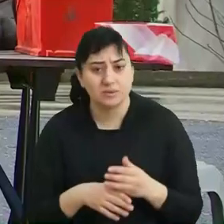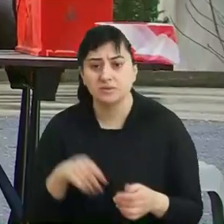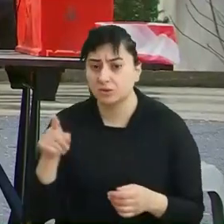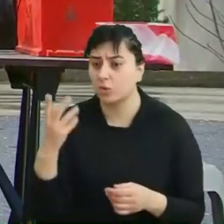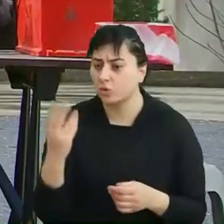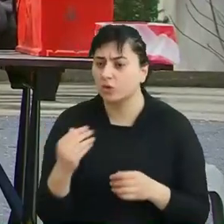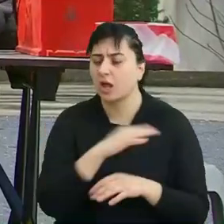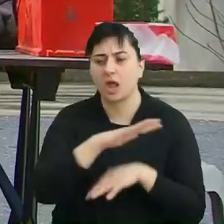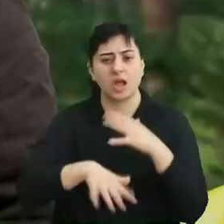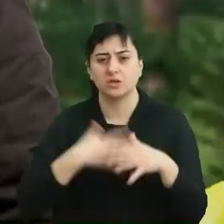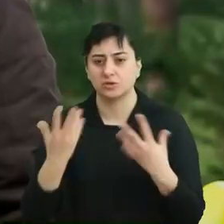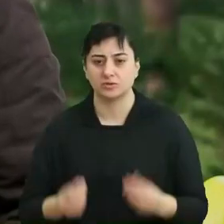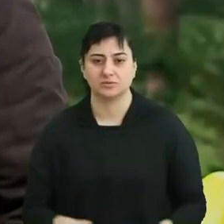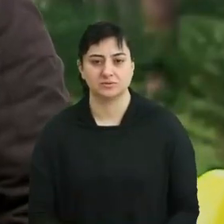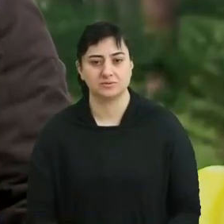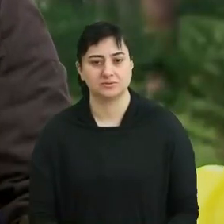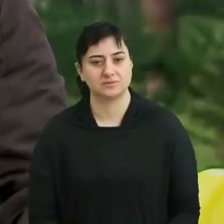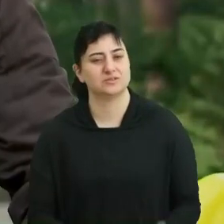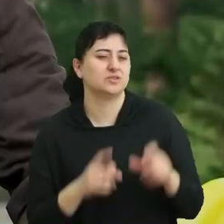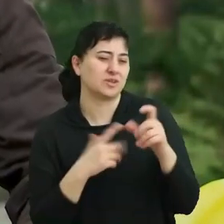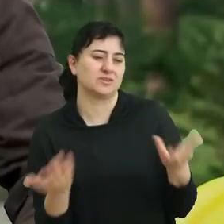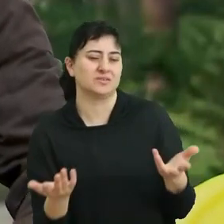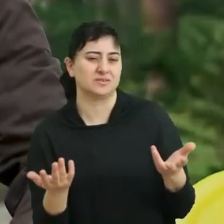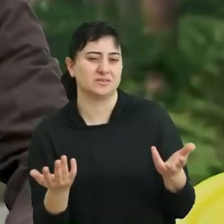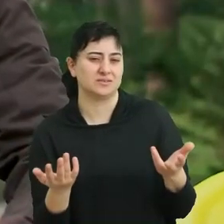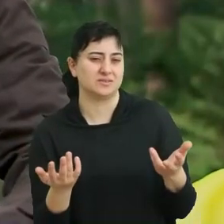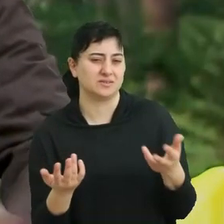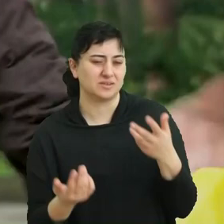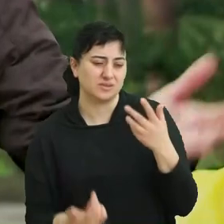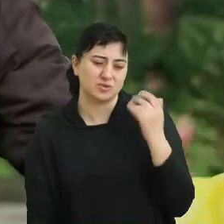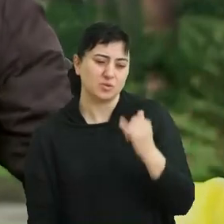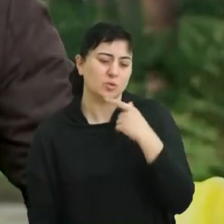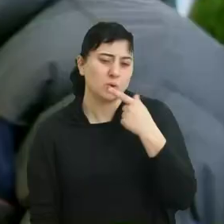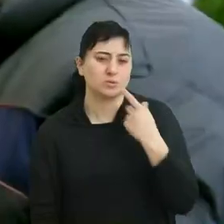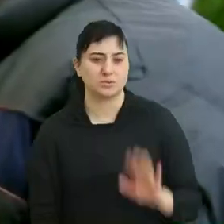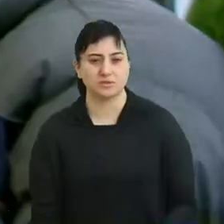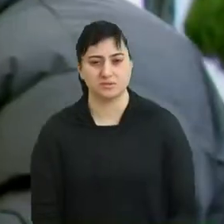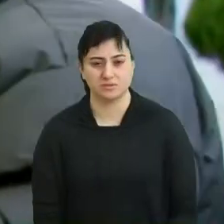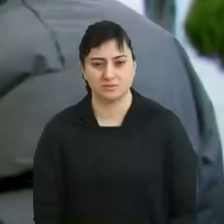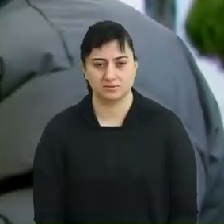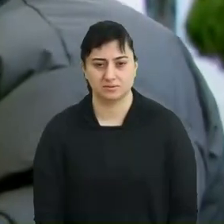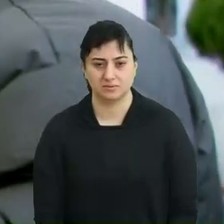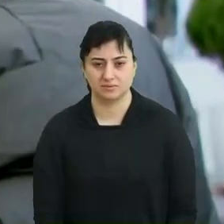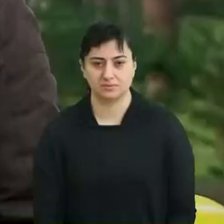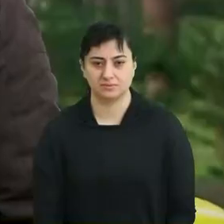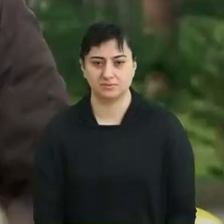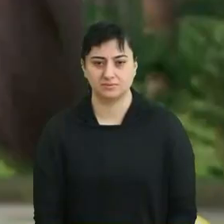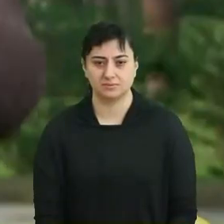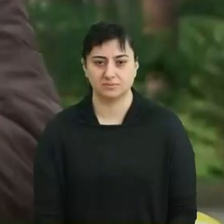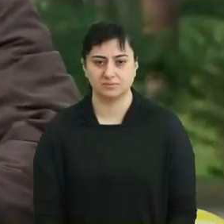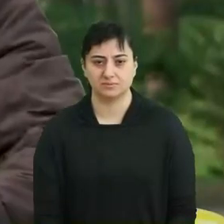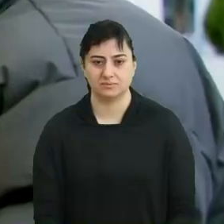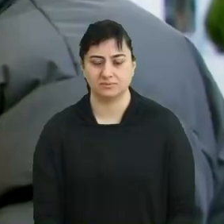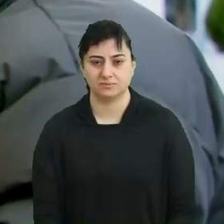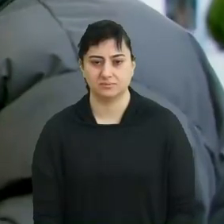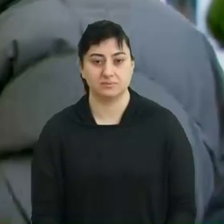Sen olduğun yerde her şey olur Nurhan. Ya Şükrü Efendi Allah aşkına ya. Ağzını hayra aç ya. Neyse Şükrü. Masada ateşleme